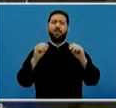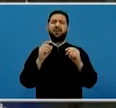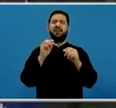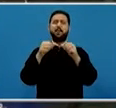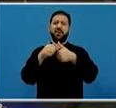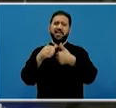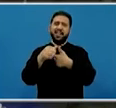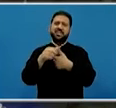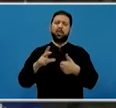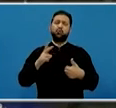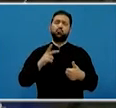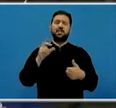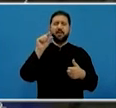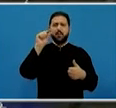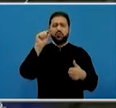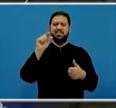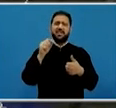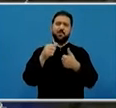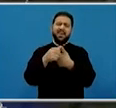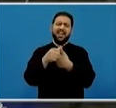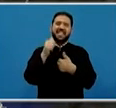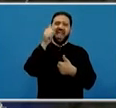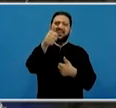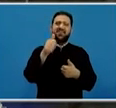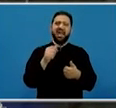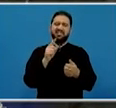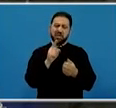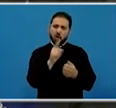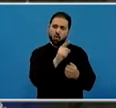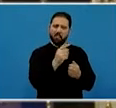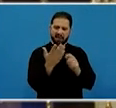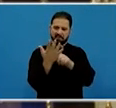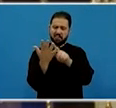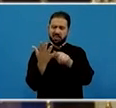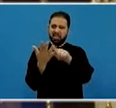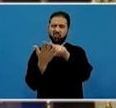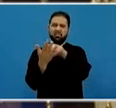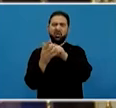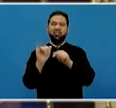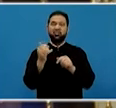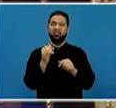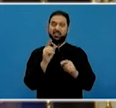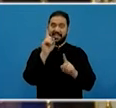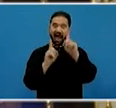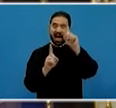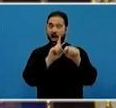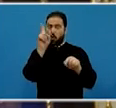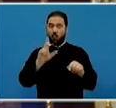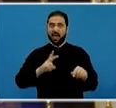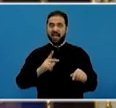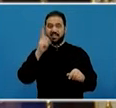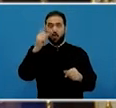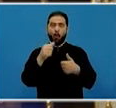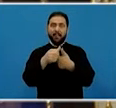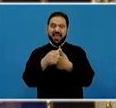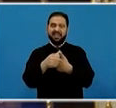mai puțini prieteni adevărați, îi numeri pe degete, și atunci când nu există o prietenie interesată, deci bazată pe